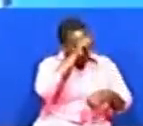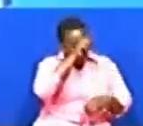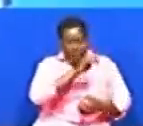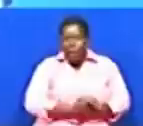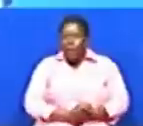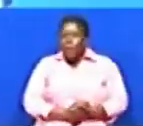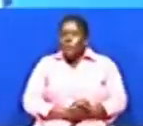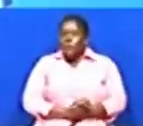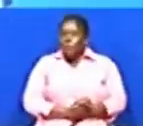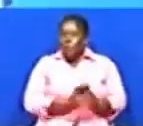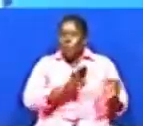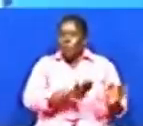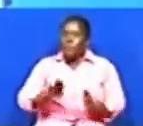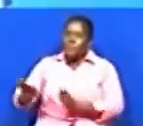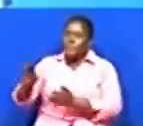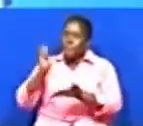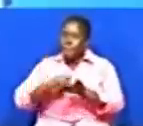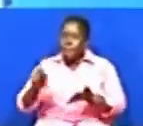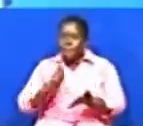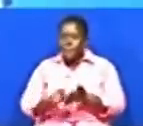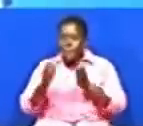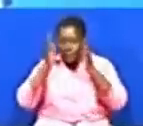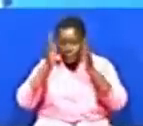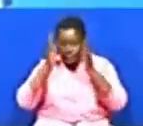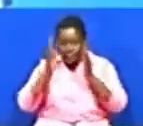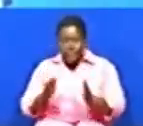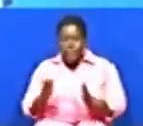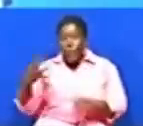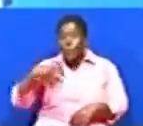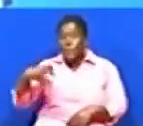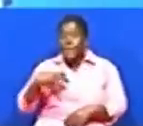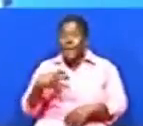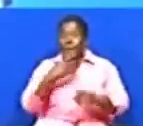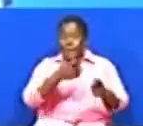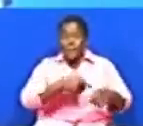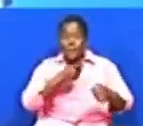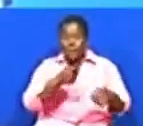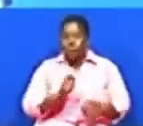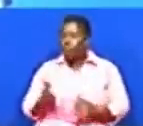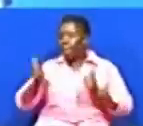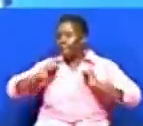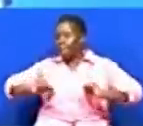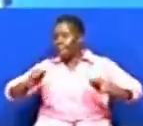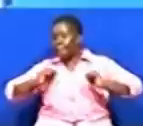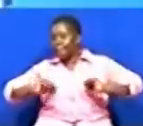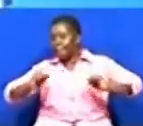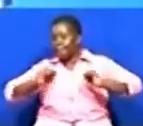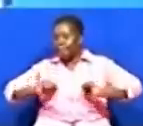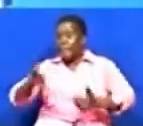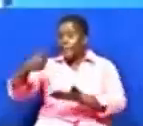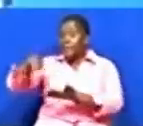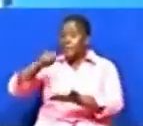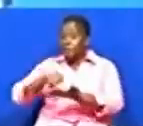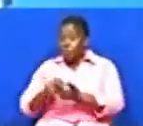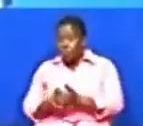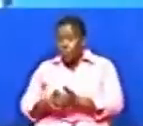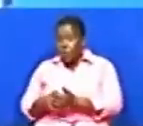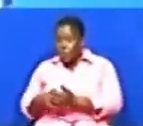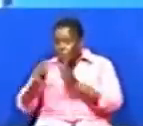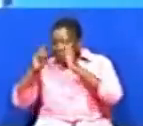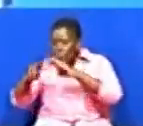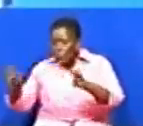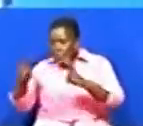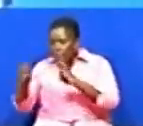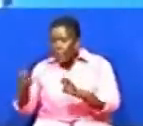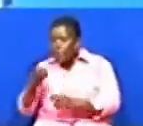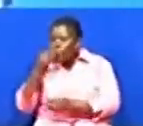Katibu Mkuu Wizara ya Kilimo Gerard Kusaya ametembelea eneo litakalojengwa kituo cha umahiri cha udhibiti wa